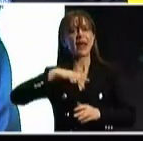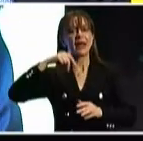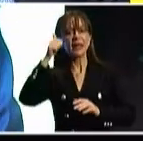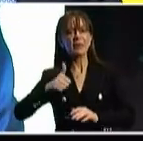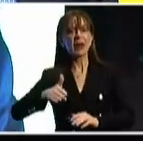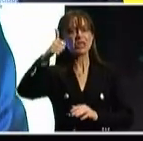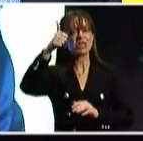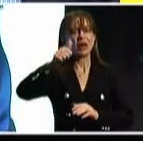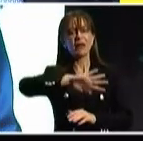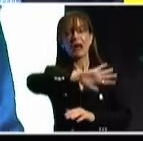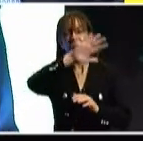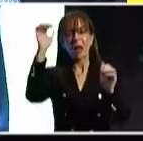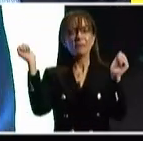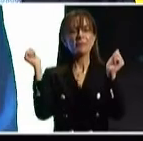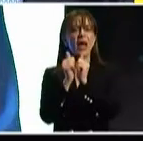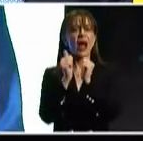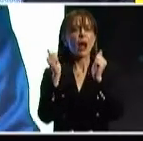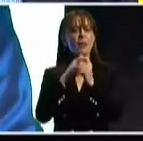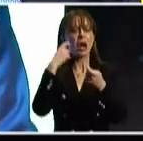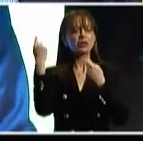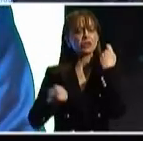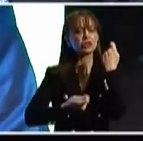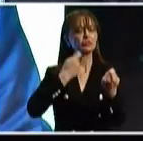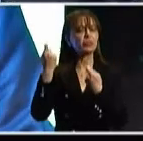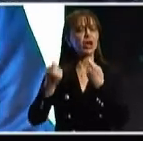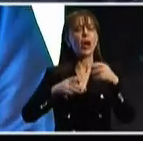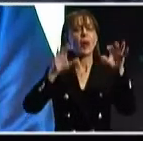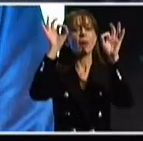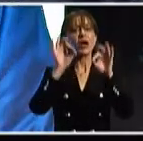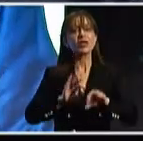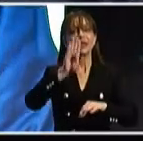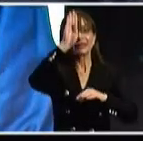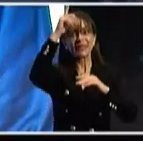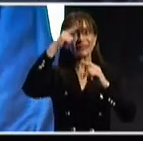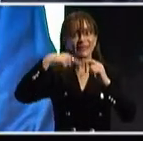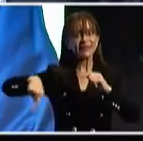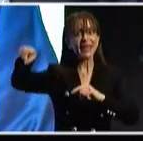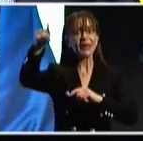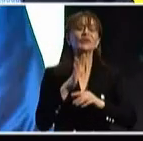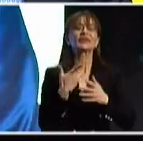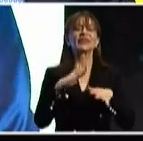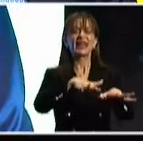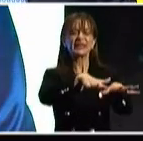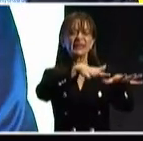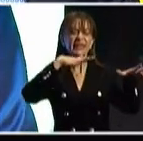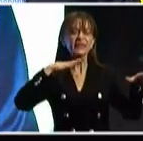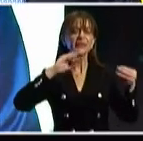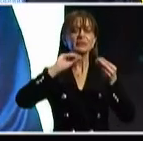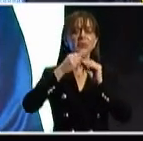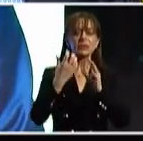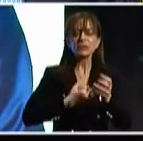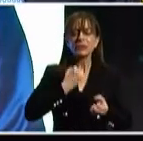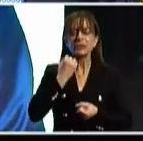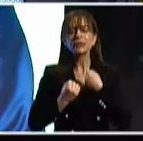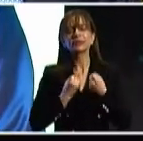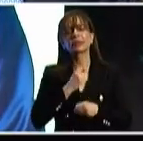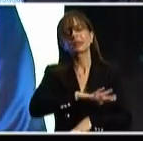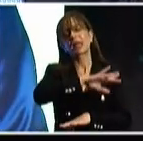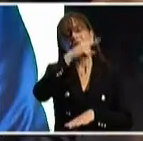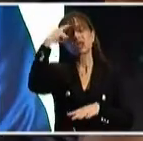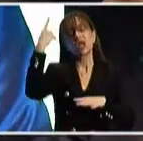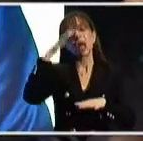birlikte şantiyede çalışarak İstanbulluların trafik çilesini inşallah hep birlikte bitireceğiz.